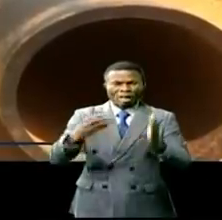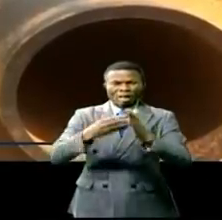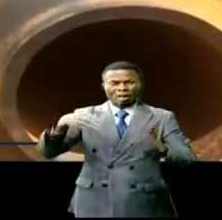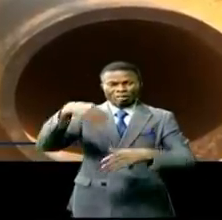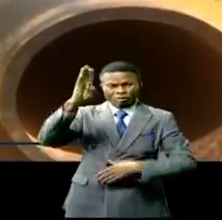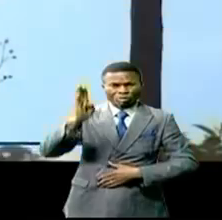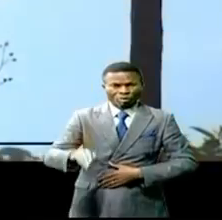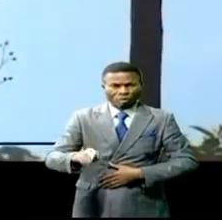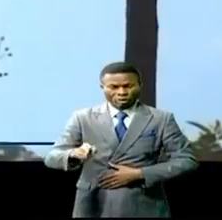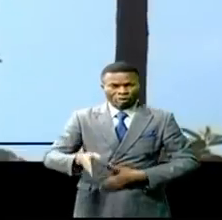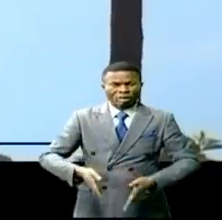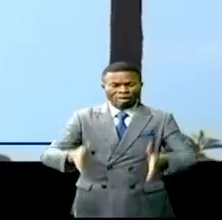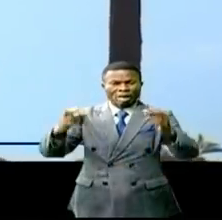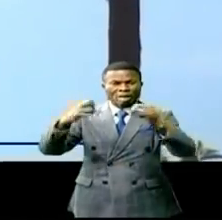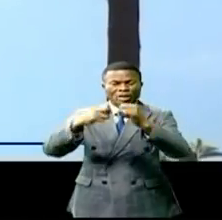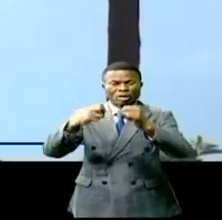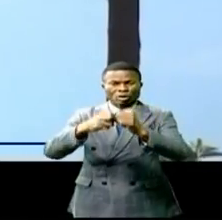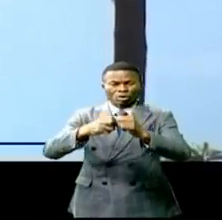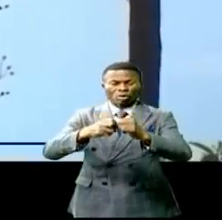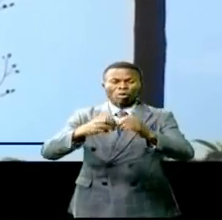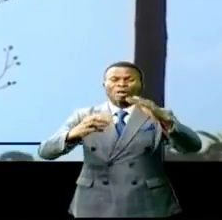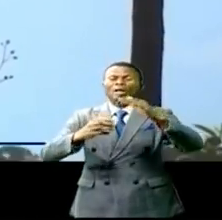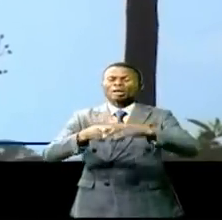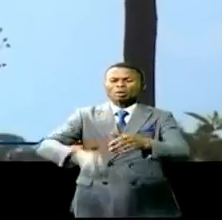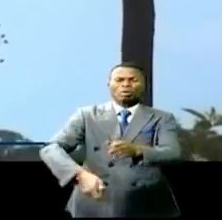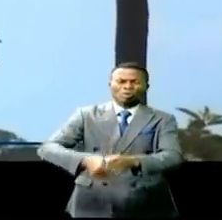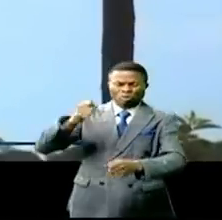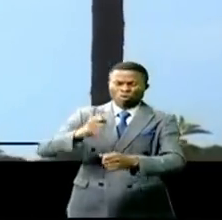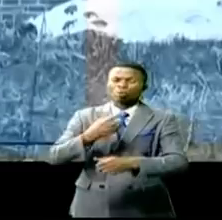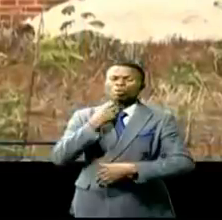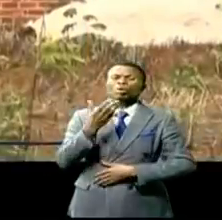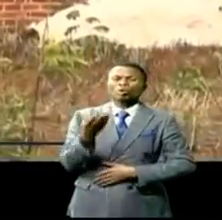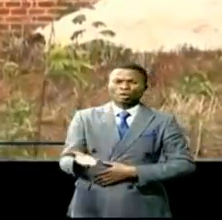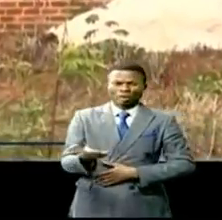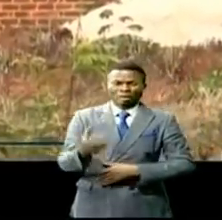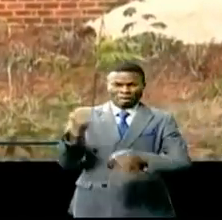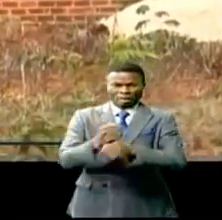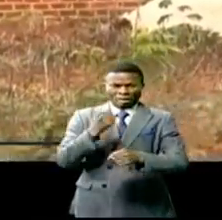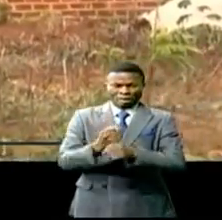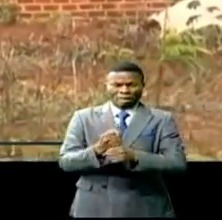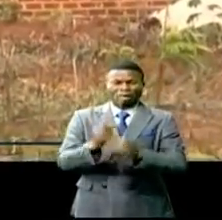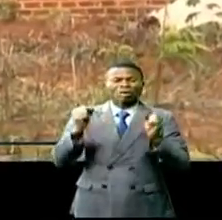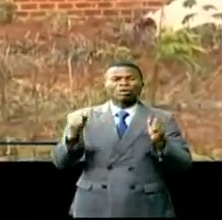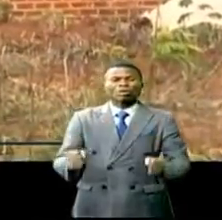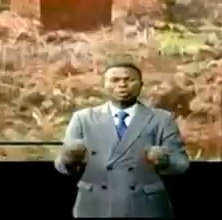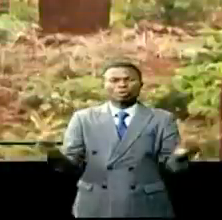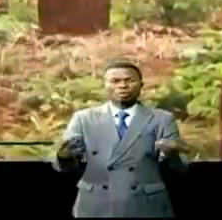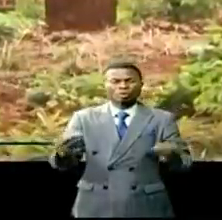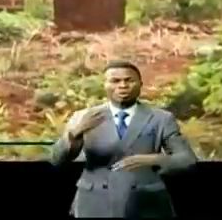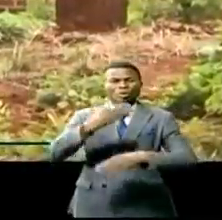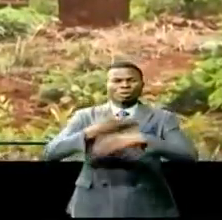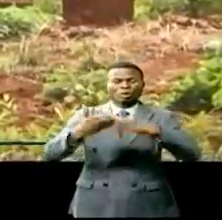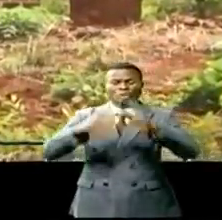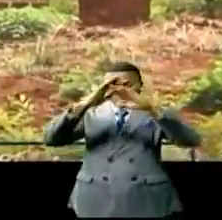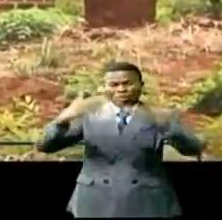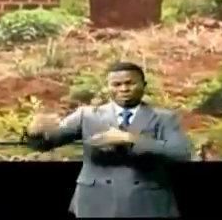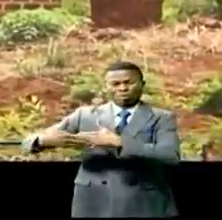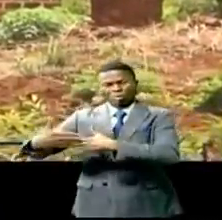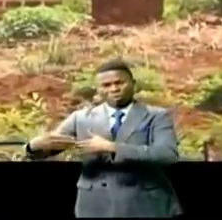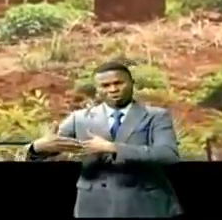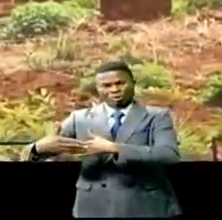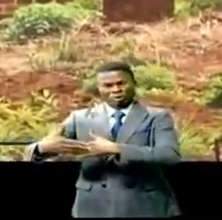mais la liberté pour l'alimentation des pompes on est un bémol l'opération s'est arrêtée à cause des constructions des maisons par des